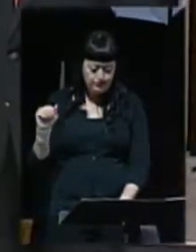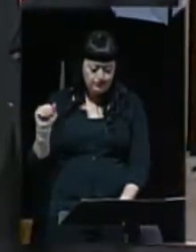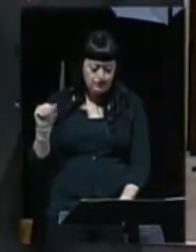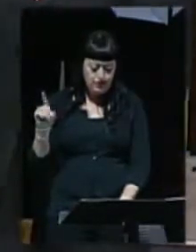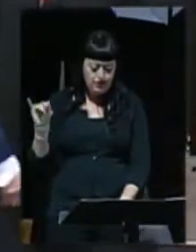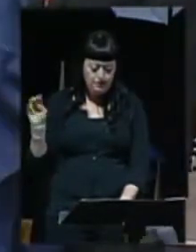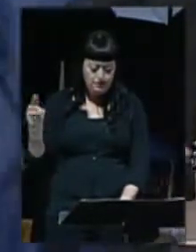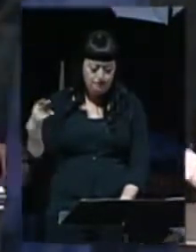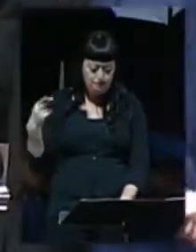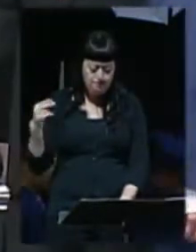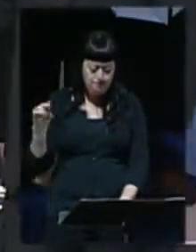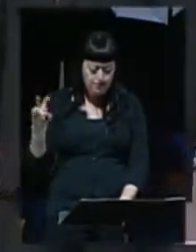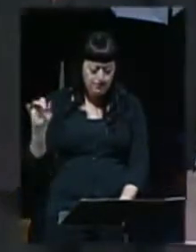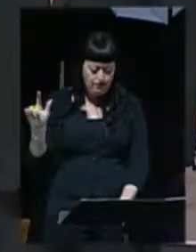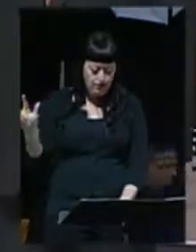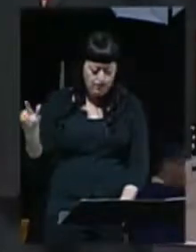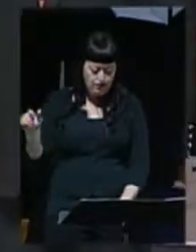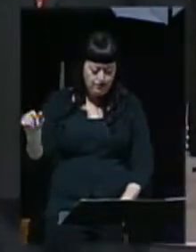Adam Hovel.